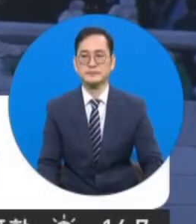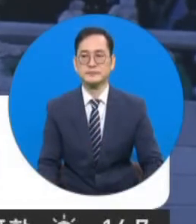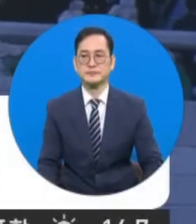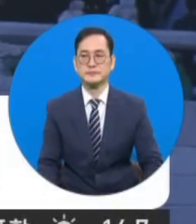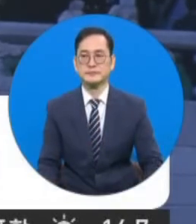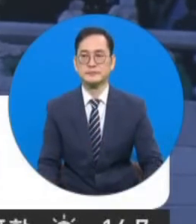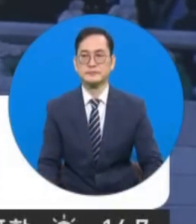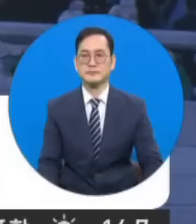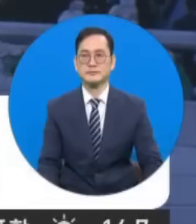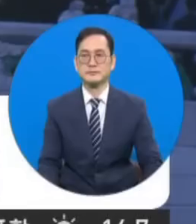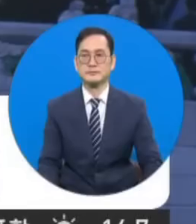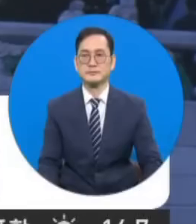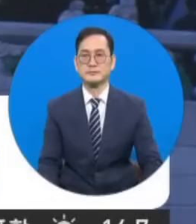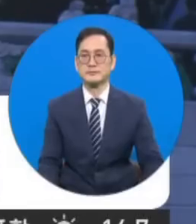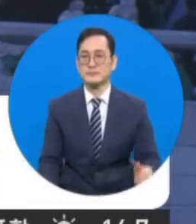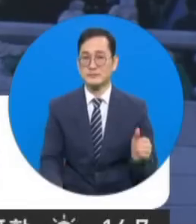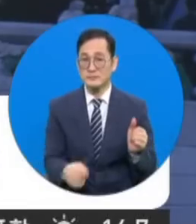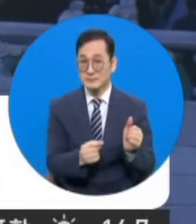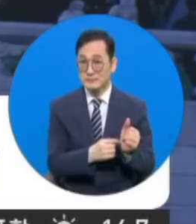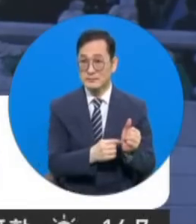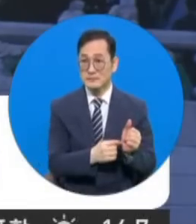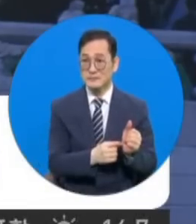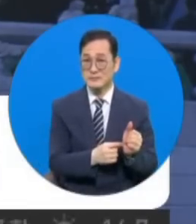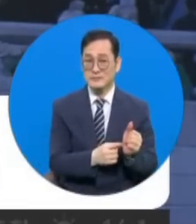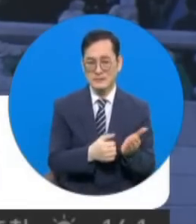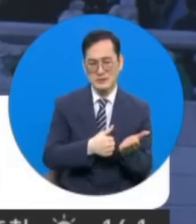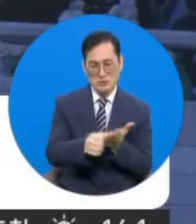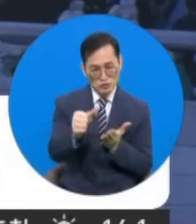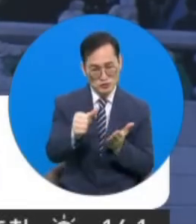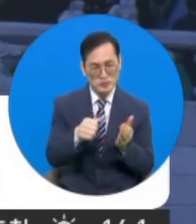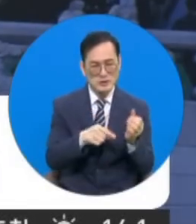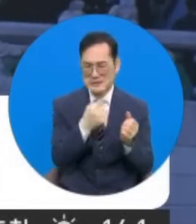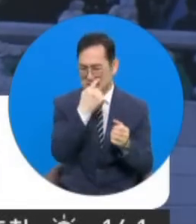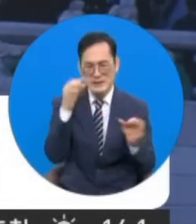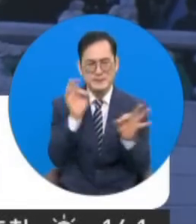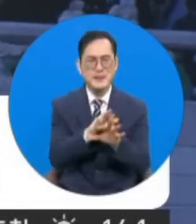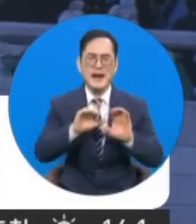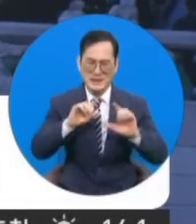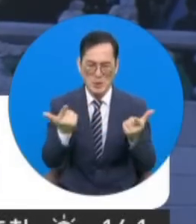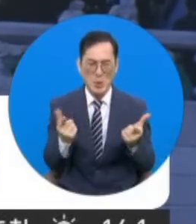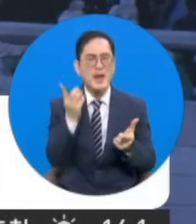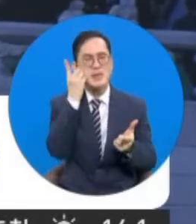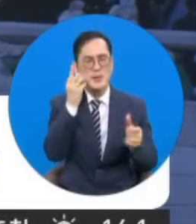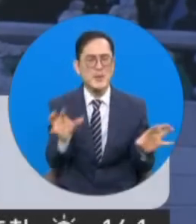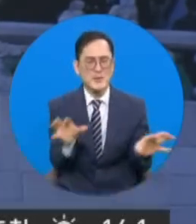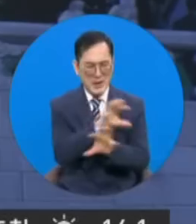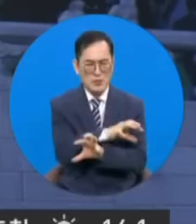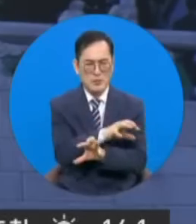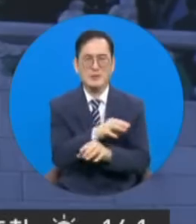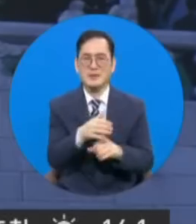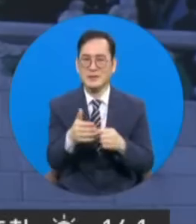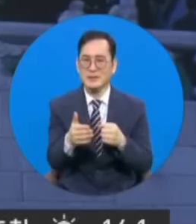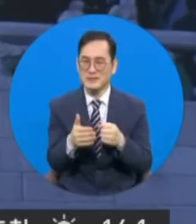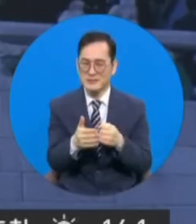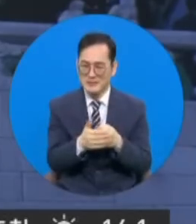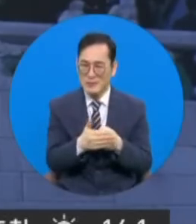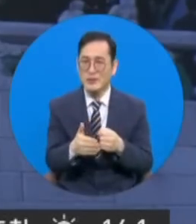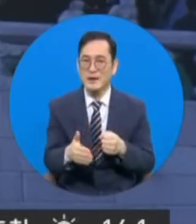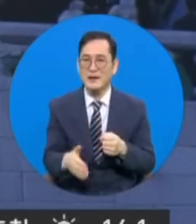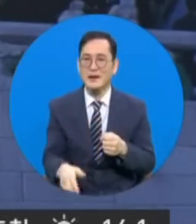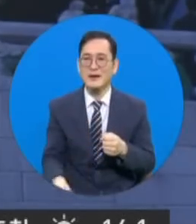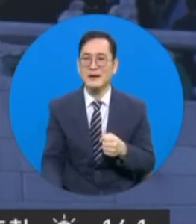측근은 증거를 인멸하라고 휴대전화를 초기화한 것이 아니라 휴대전화를 새로 바꿔서 송영길 전